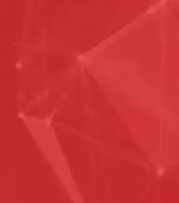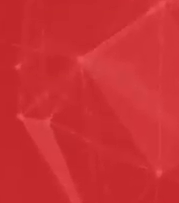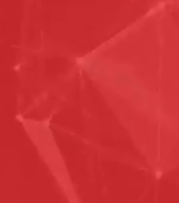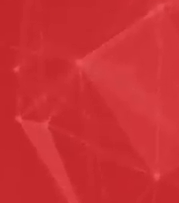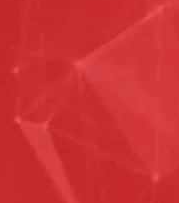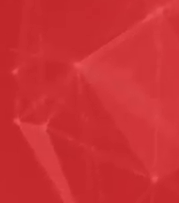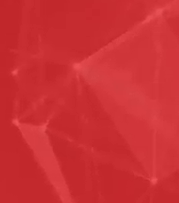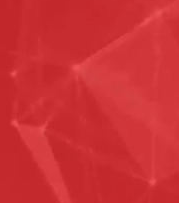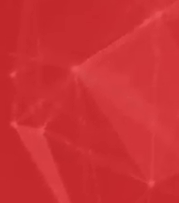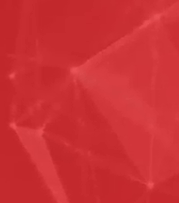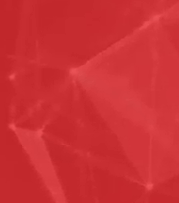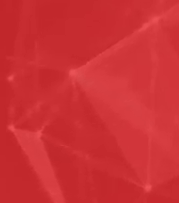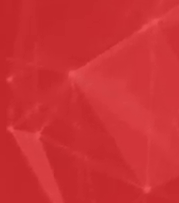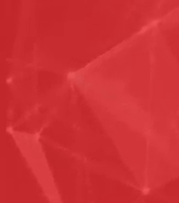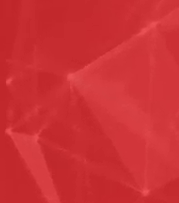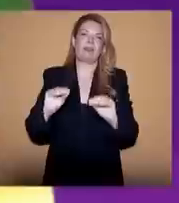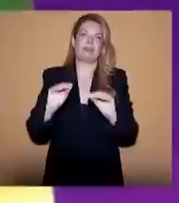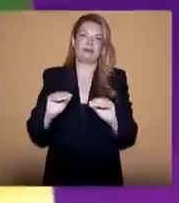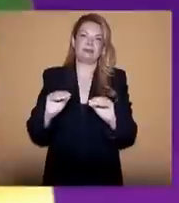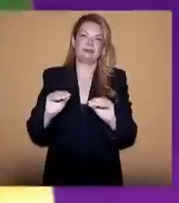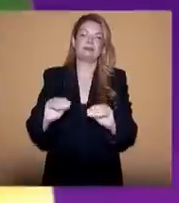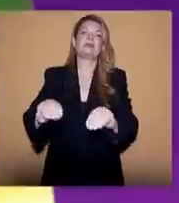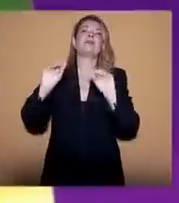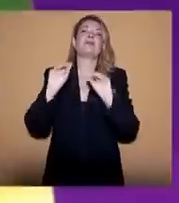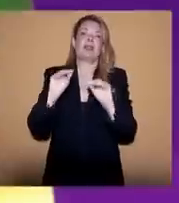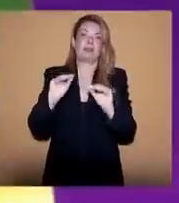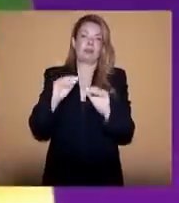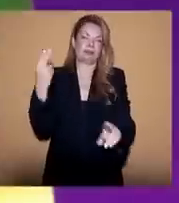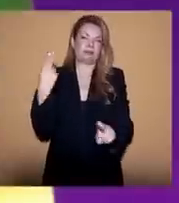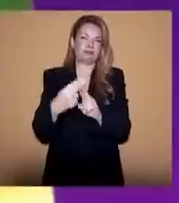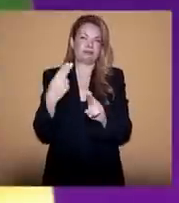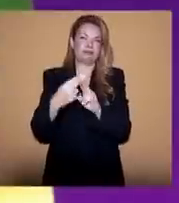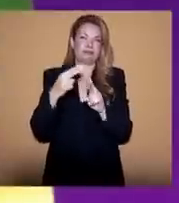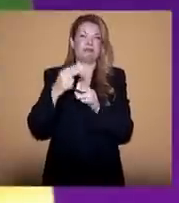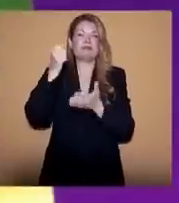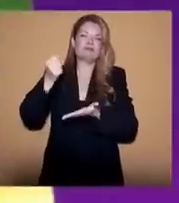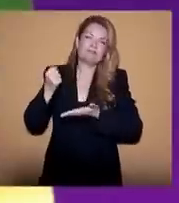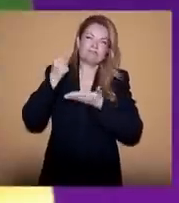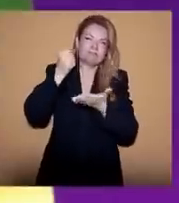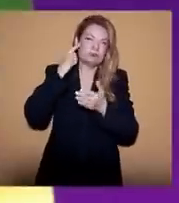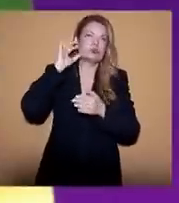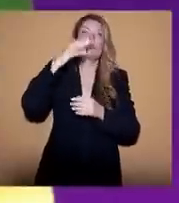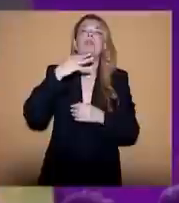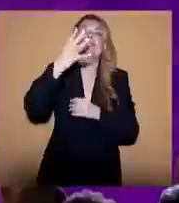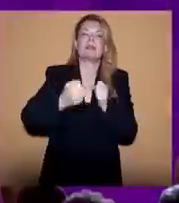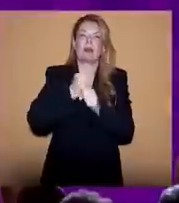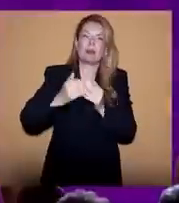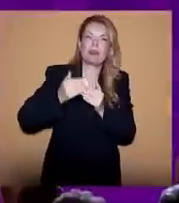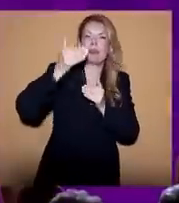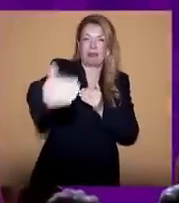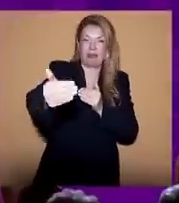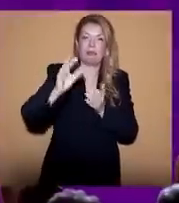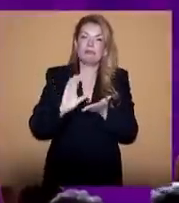άρθρο αφορά την επένδυσή μας στο μέλλον. Αυξάνουμε τη χρηματοδότηση σε βάθος τετραετίας για την